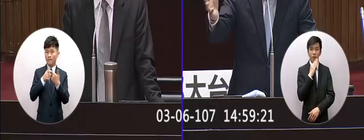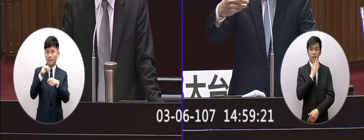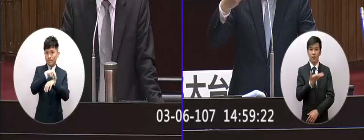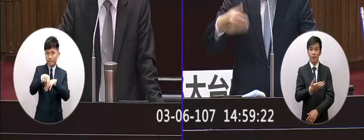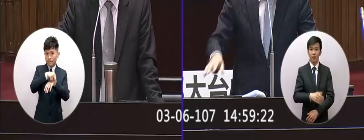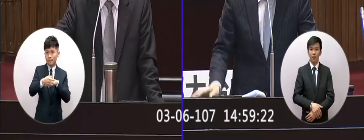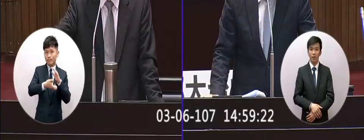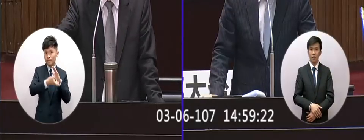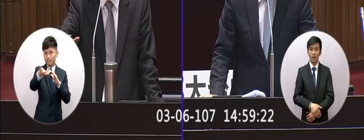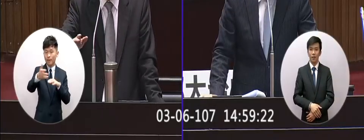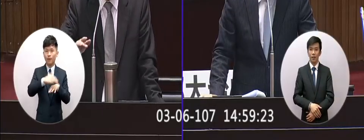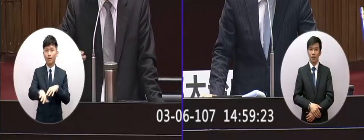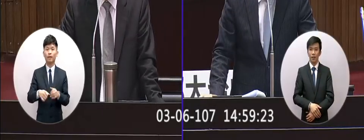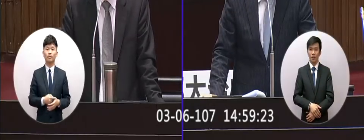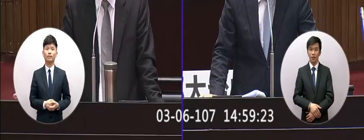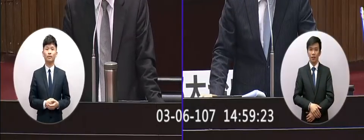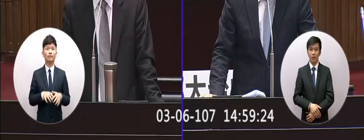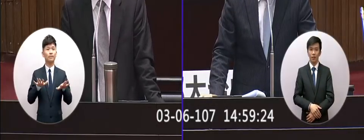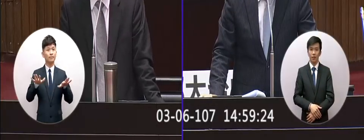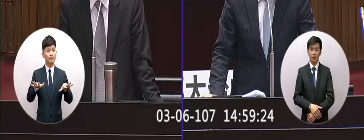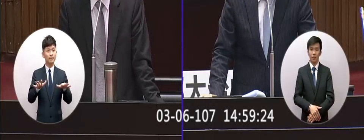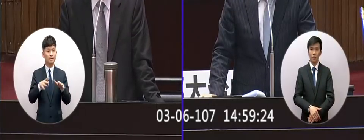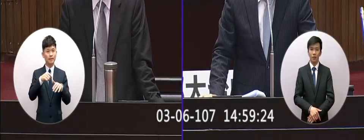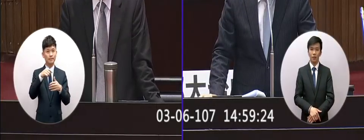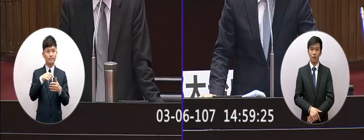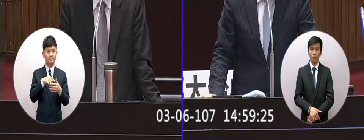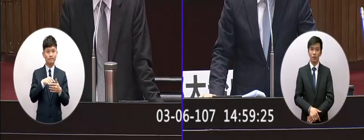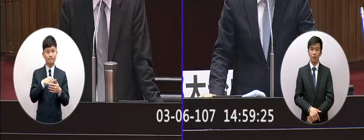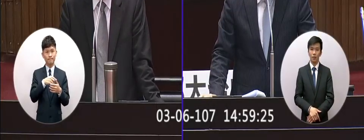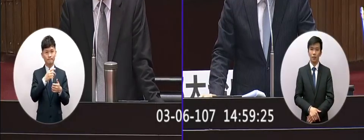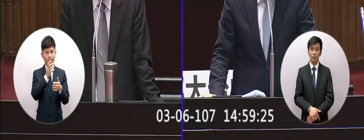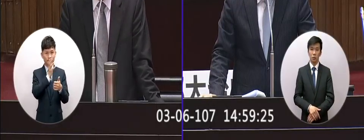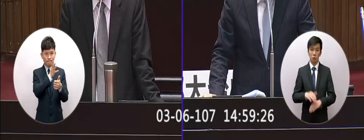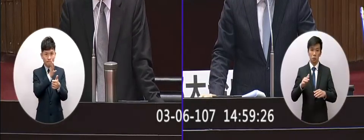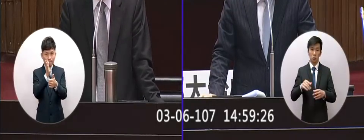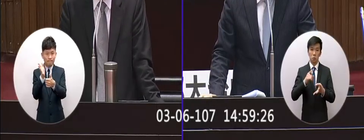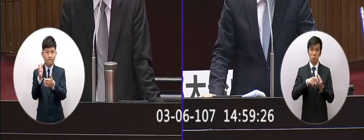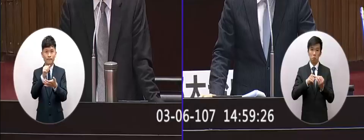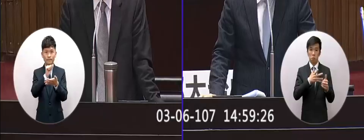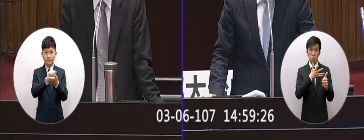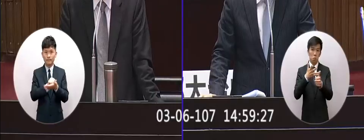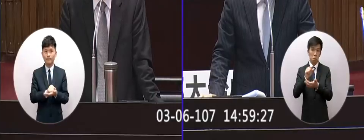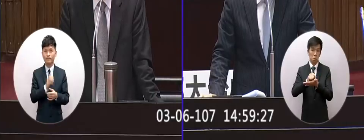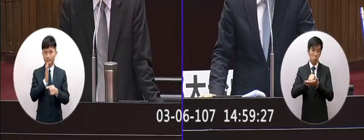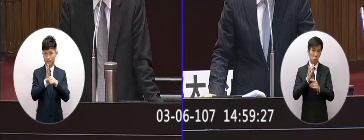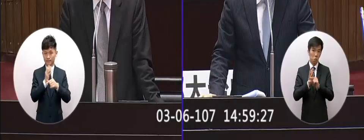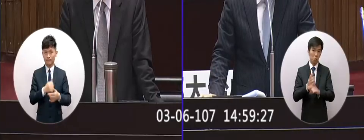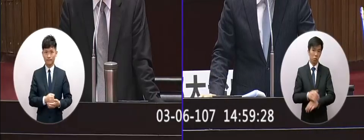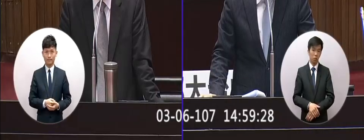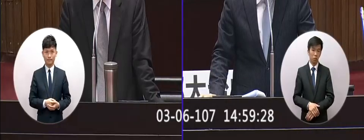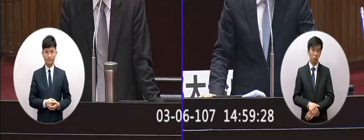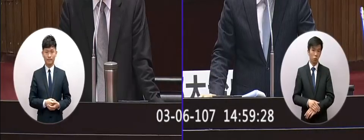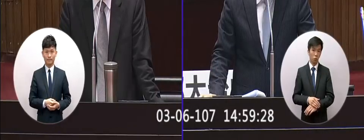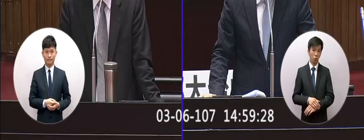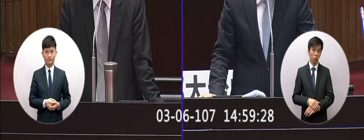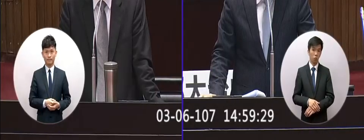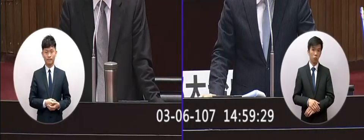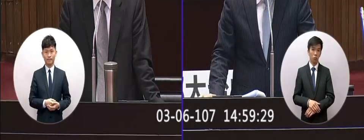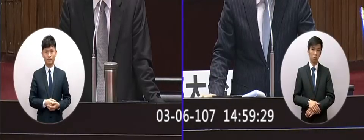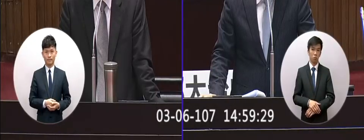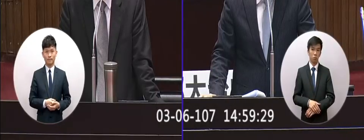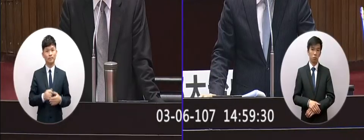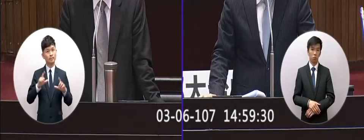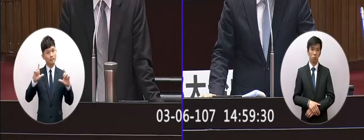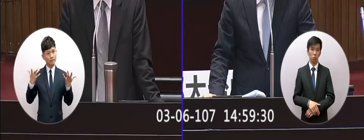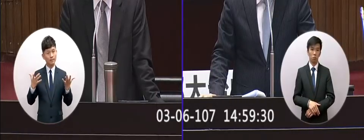样比较不容易叫到你们来立法 院。现在都在盘点呢，啊， 在盘点。 对，现在盘点。 盘点到什么程度了？ 我们至